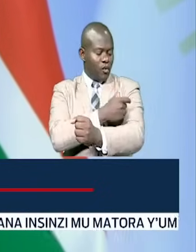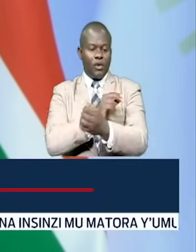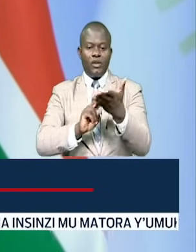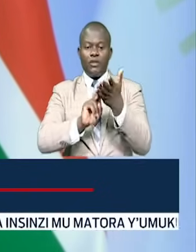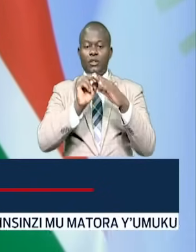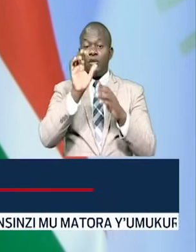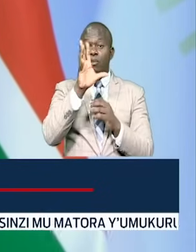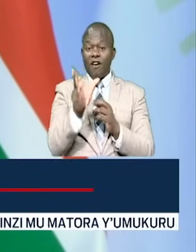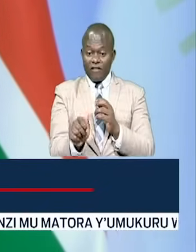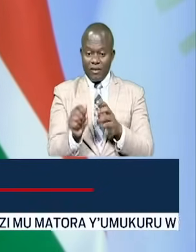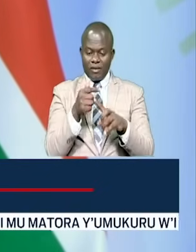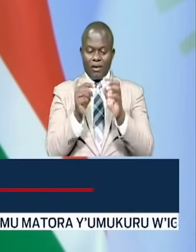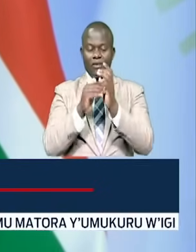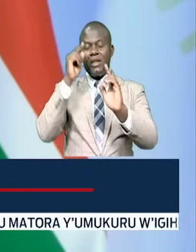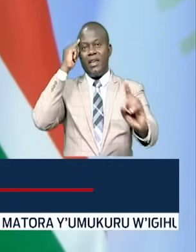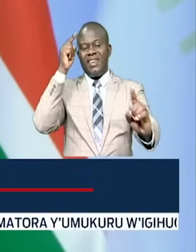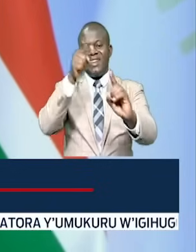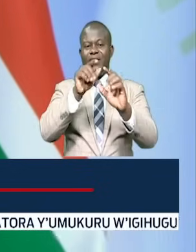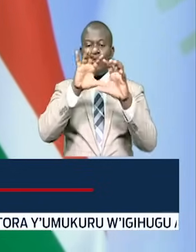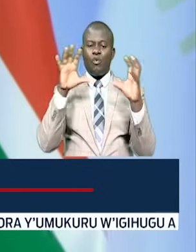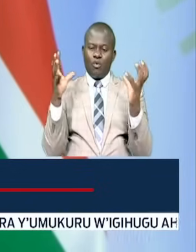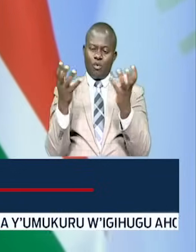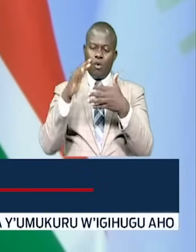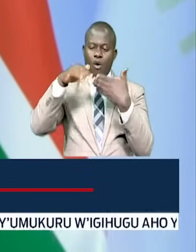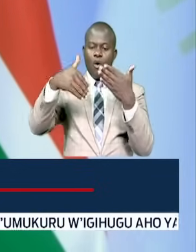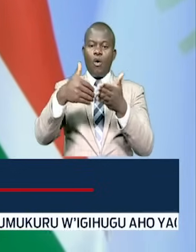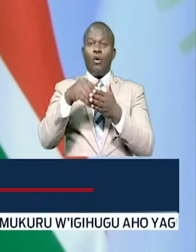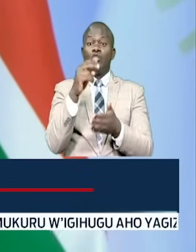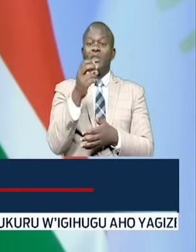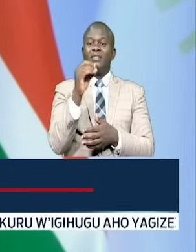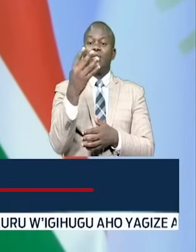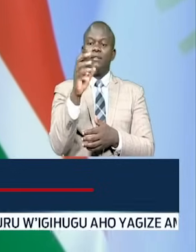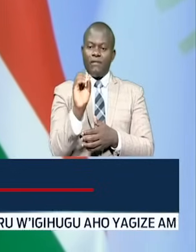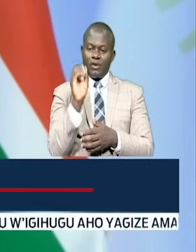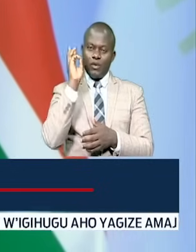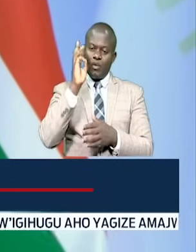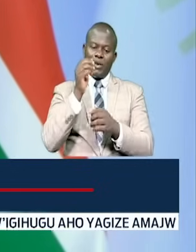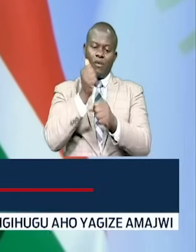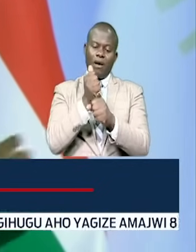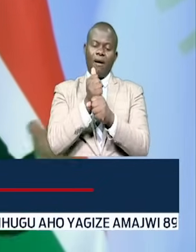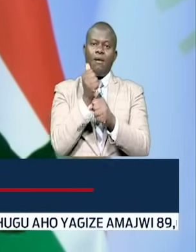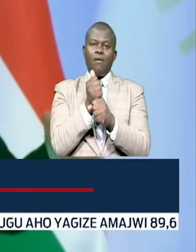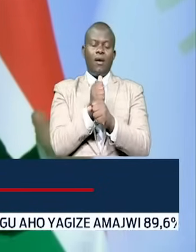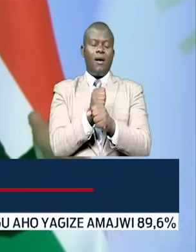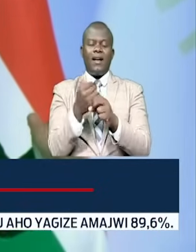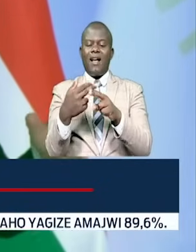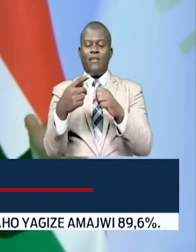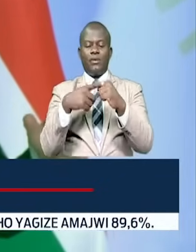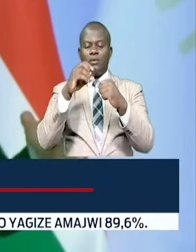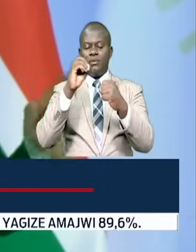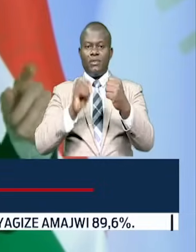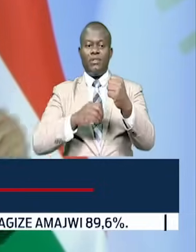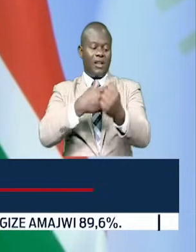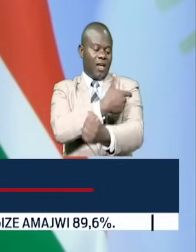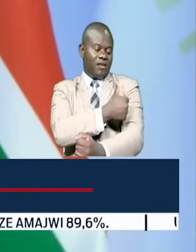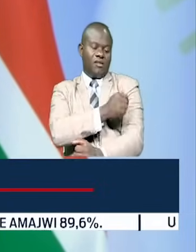Afurika kandi intego ihuriweho nuko muri 2040 muzaba mukora 60% by'inkingo zikenewe kuri uyu